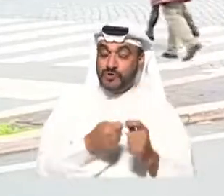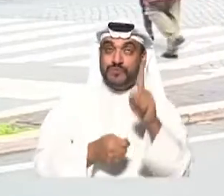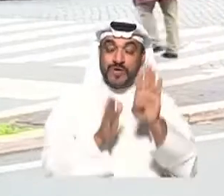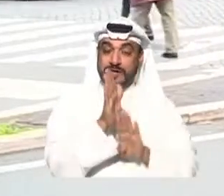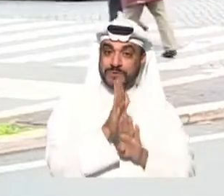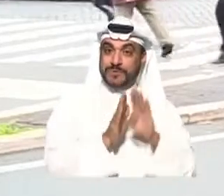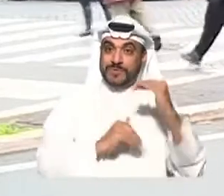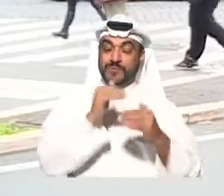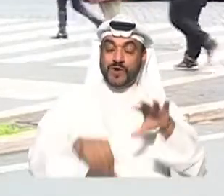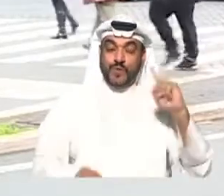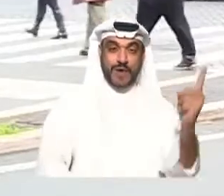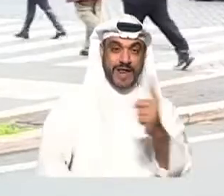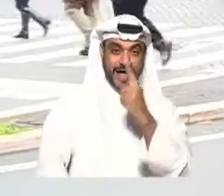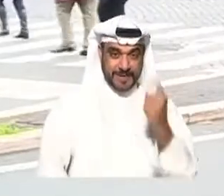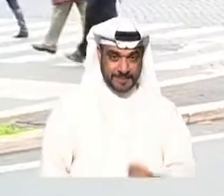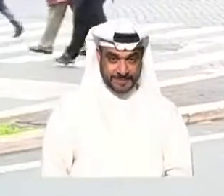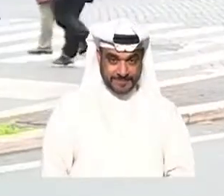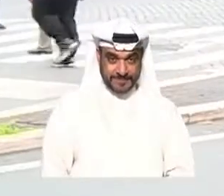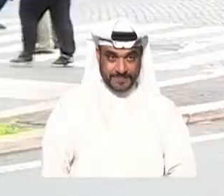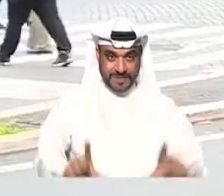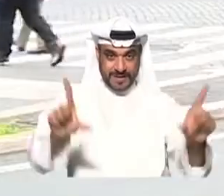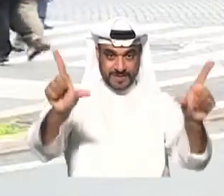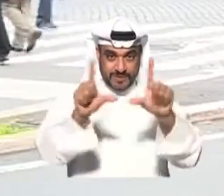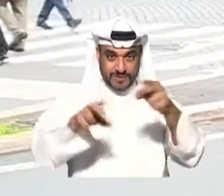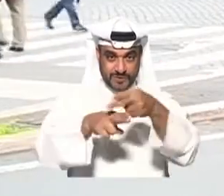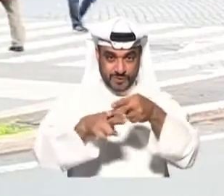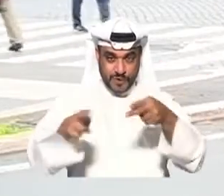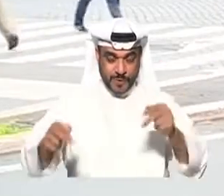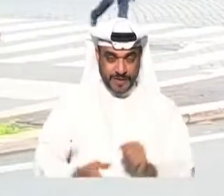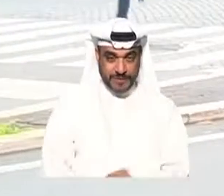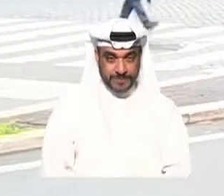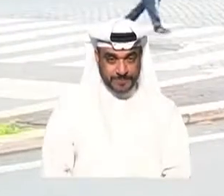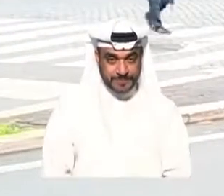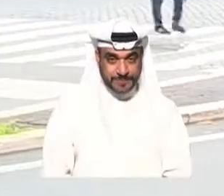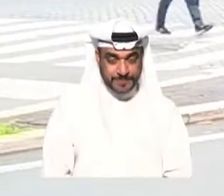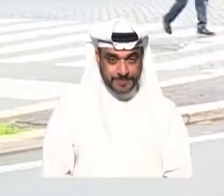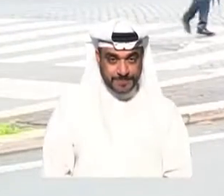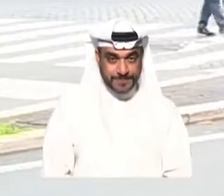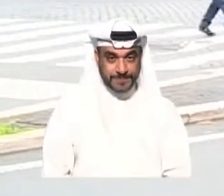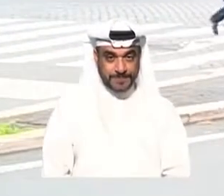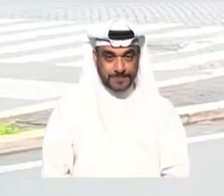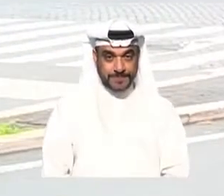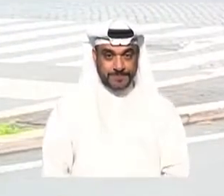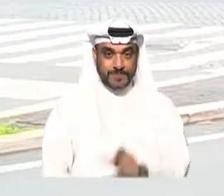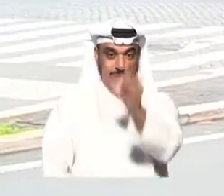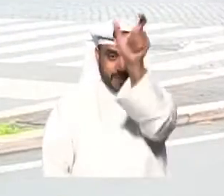المنطقة والعالم. بالقاسم بكار، تلفزيون دولة الكويت، روما.